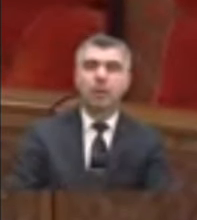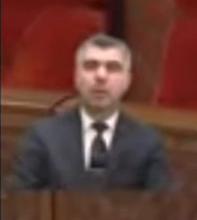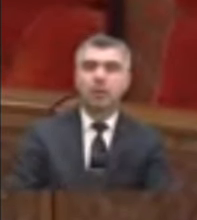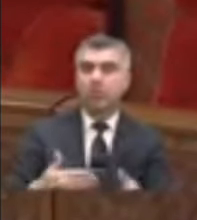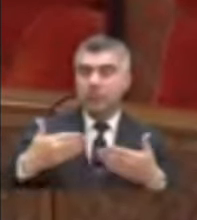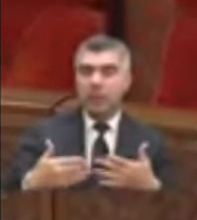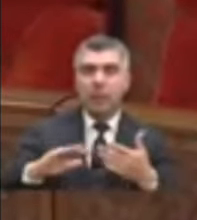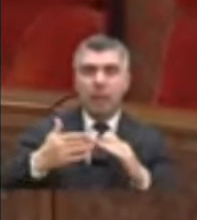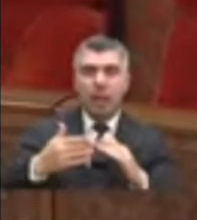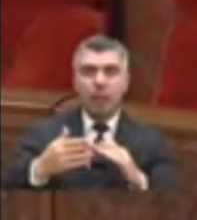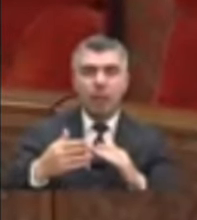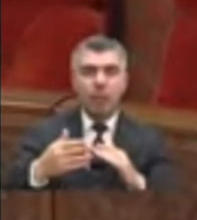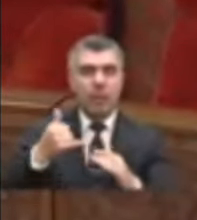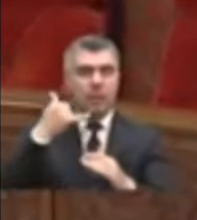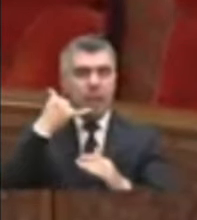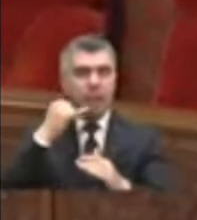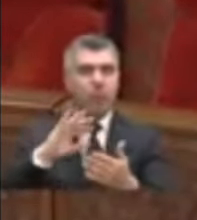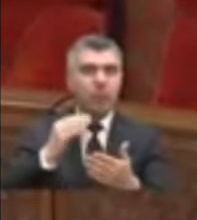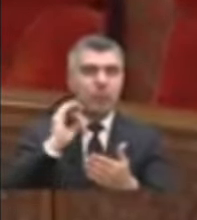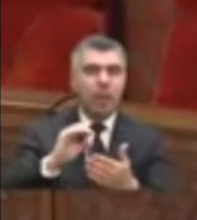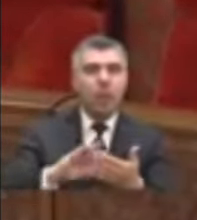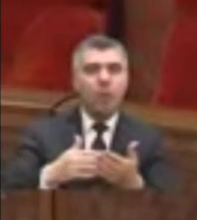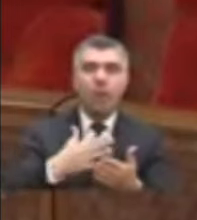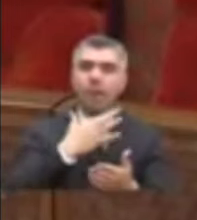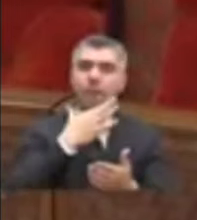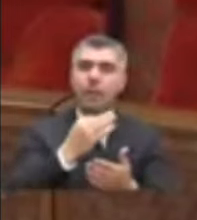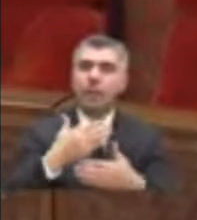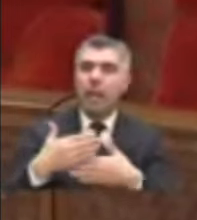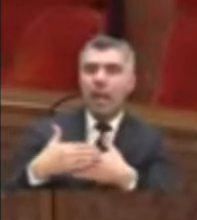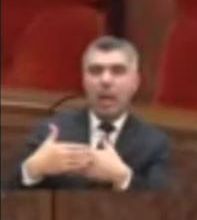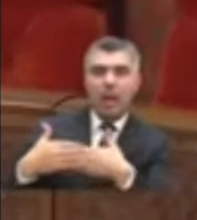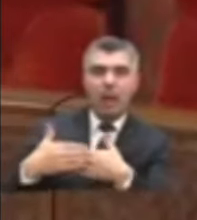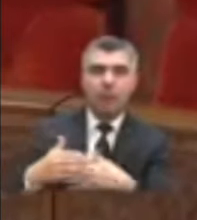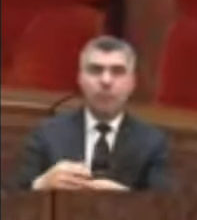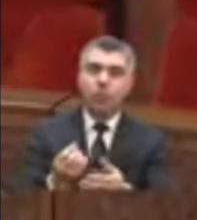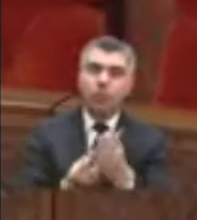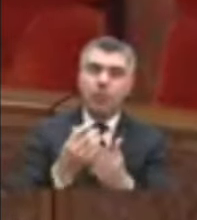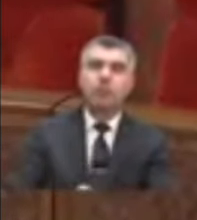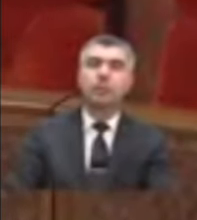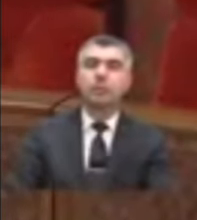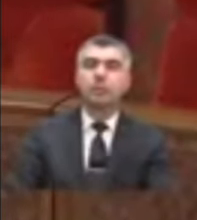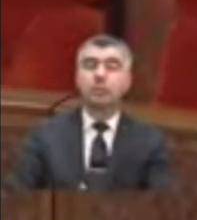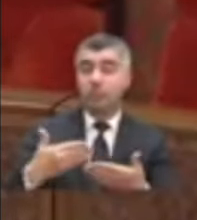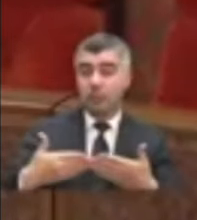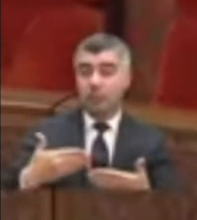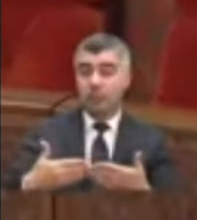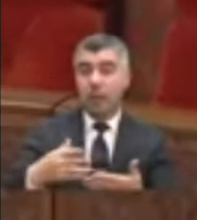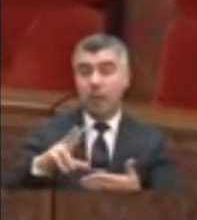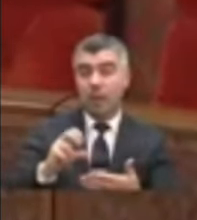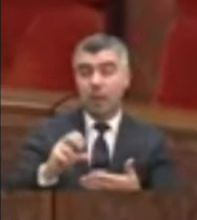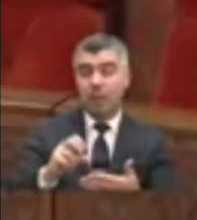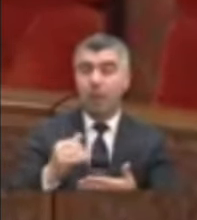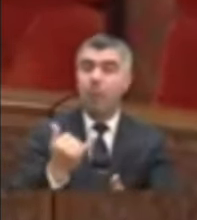التكنولوجيا والتليفونات والافلاط وداك الشيء سهلوا قربوا الامور يعني من دور جديد. حنا اللي كنشوفوا بان